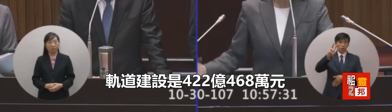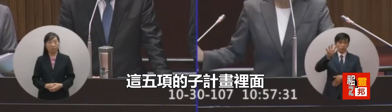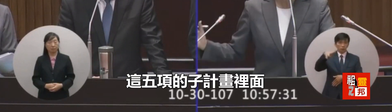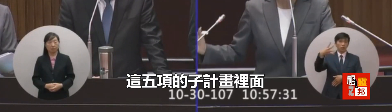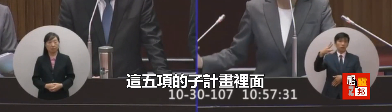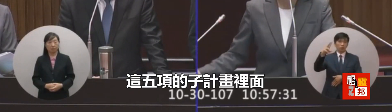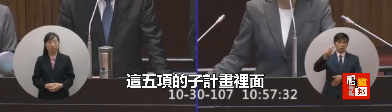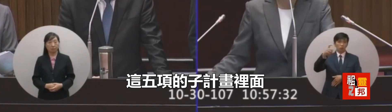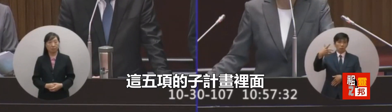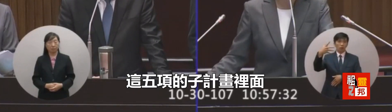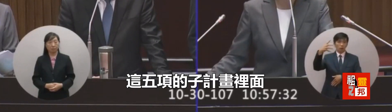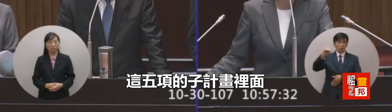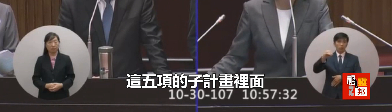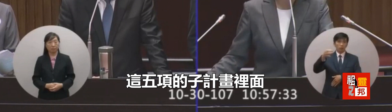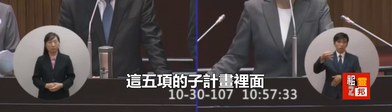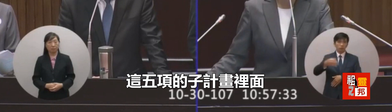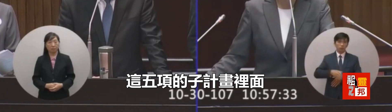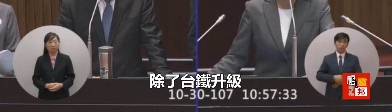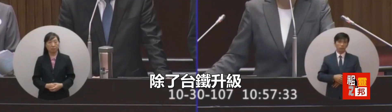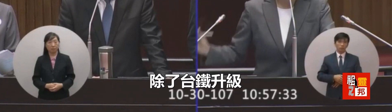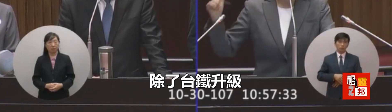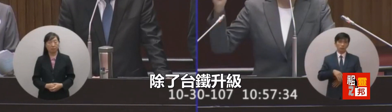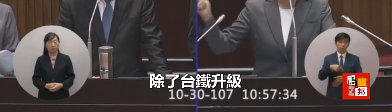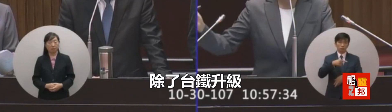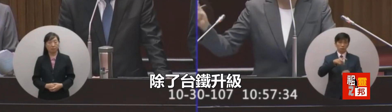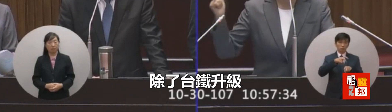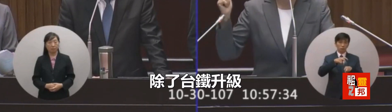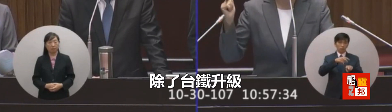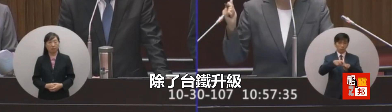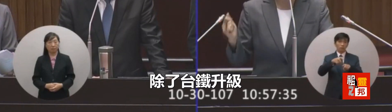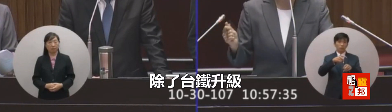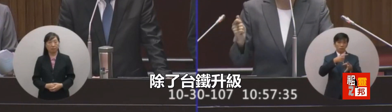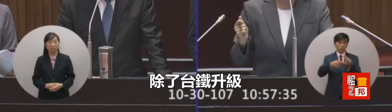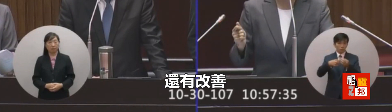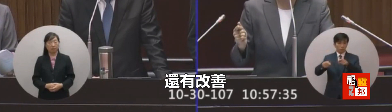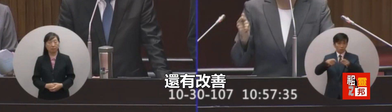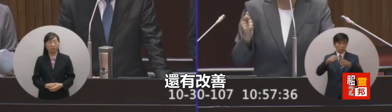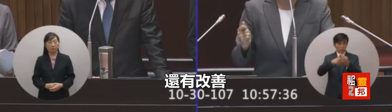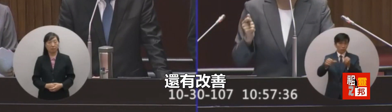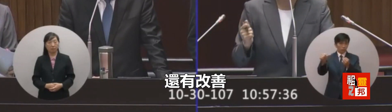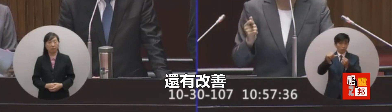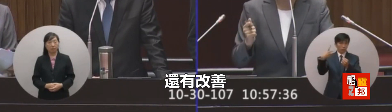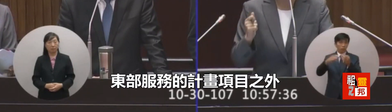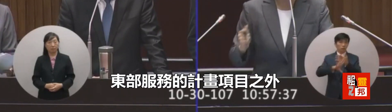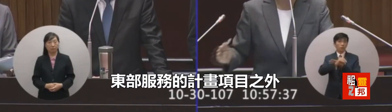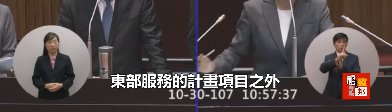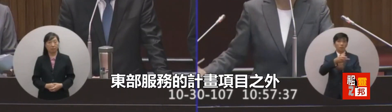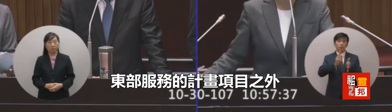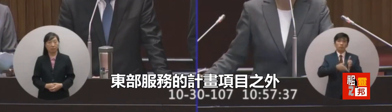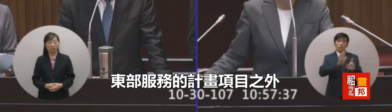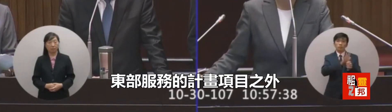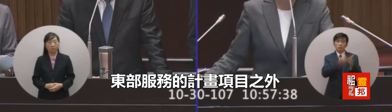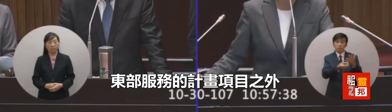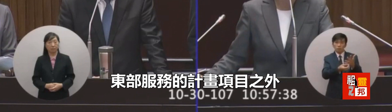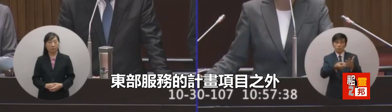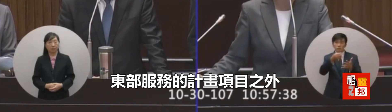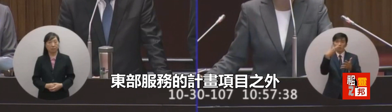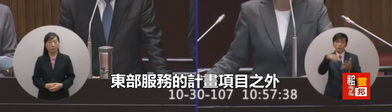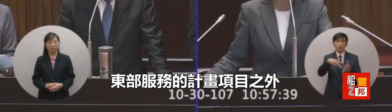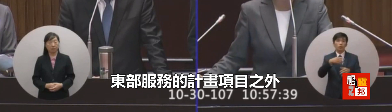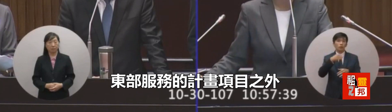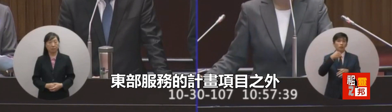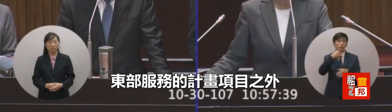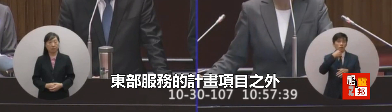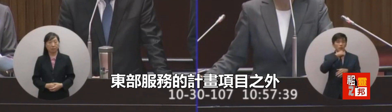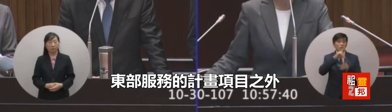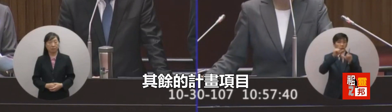422亿468万元。这5项的子计划里面呢，除了台铁升级还有改善东部服务的计划